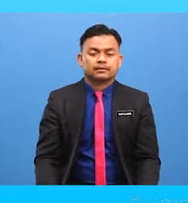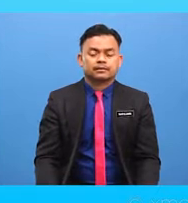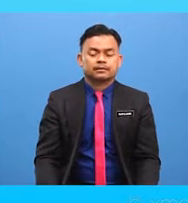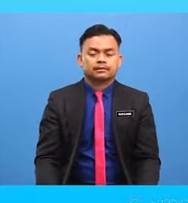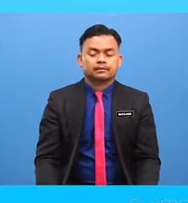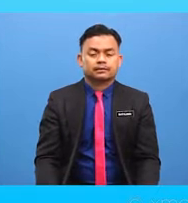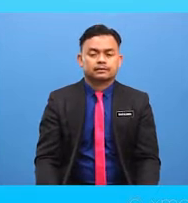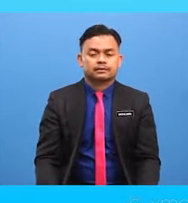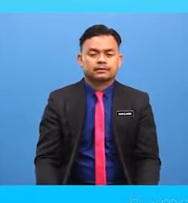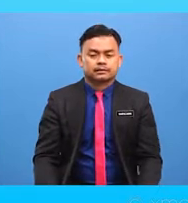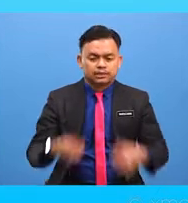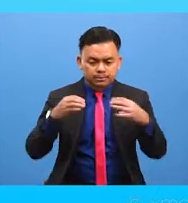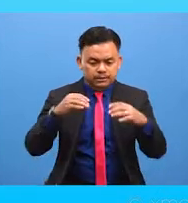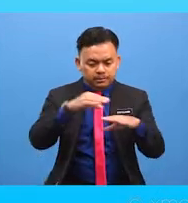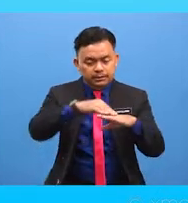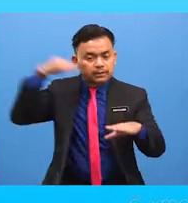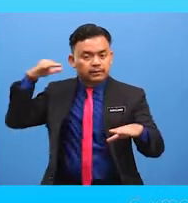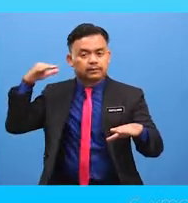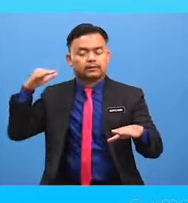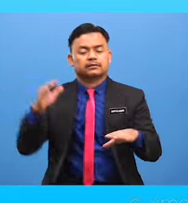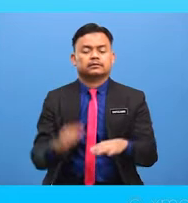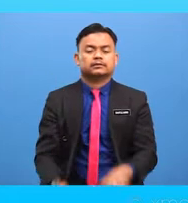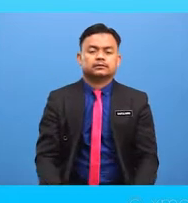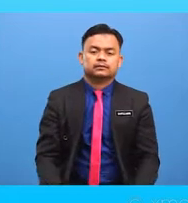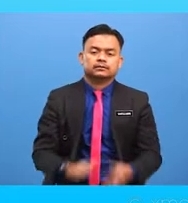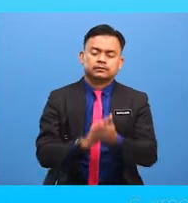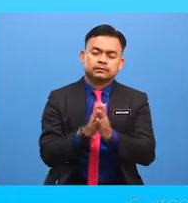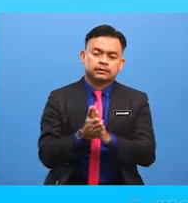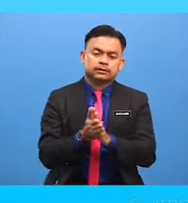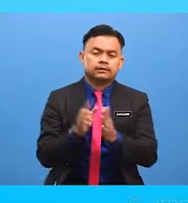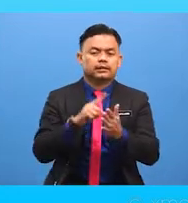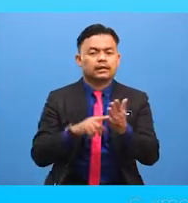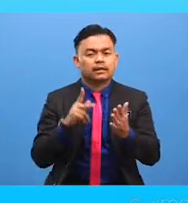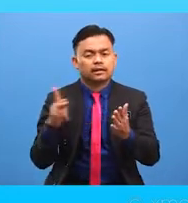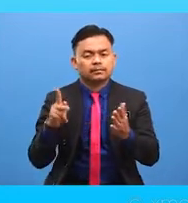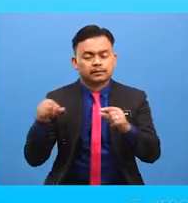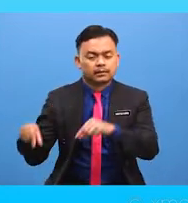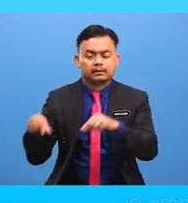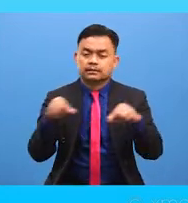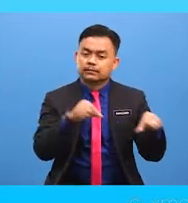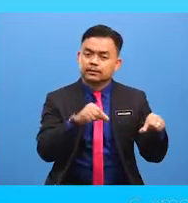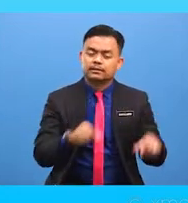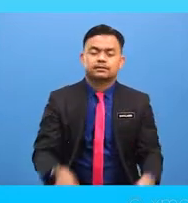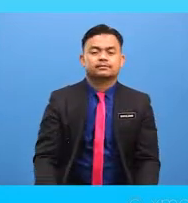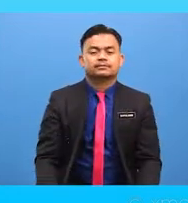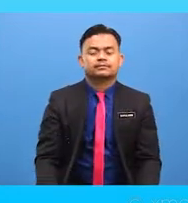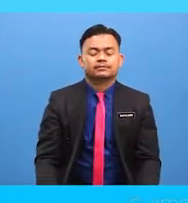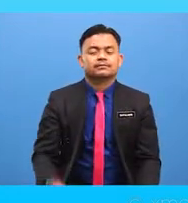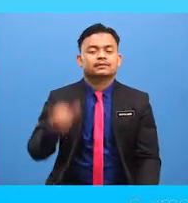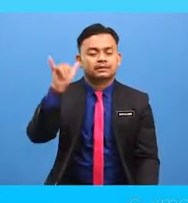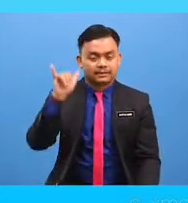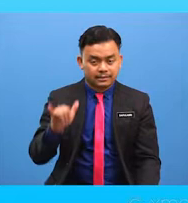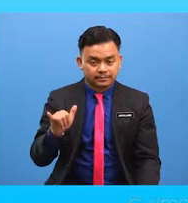dapur, kamu cepat-cepat menarik tangan kamu. Jadi, apakah gerak balas dan rangsangannya?